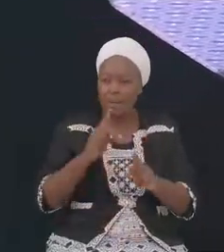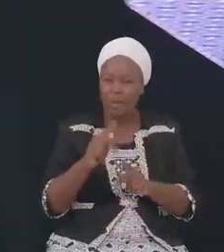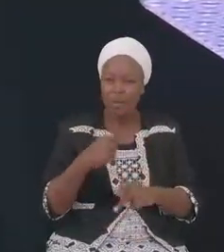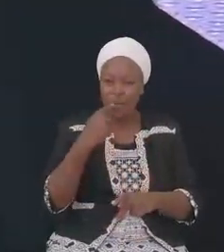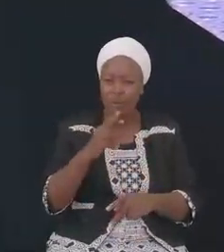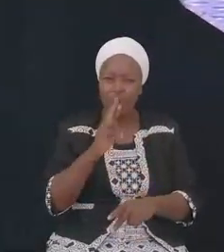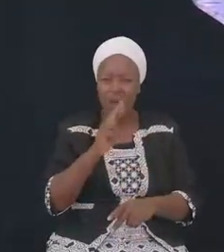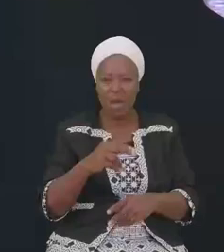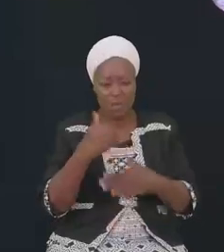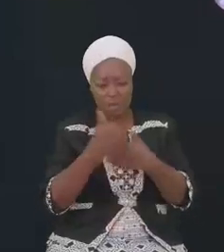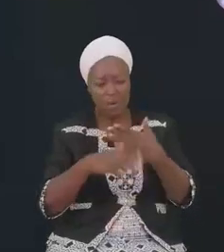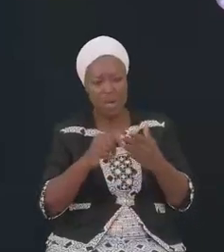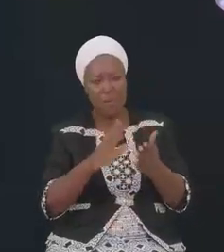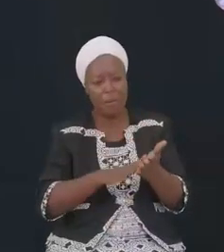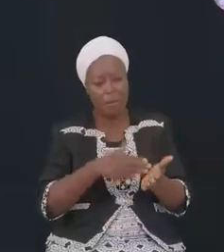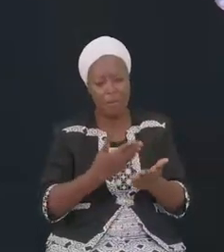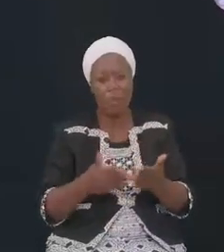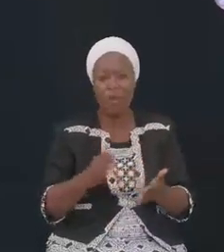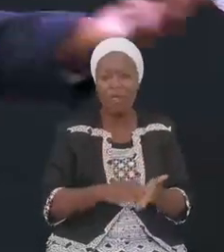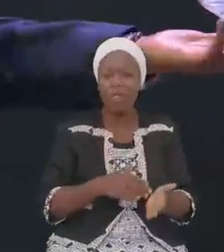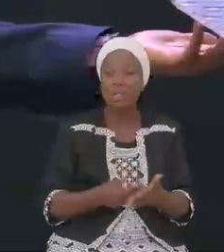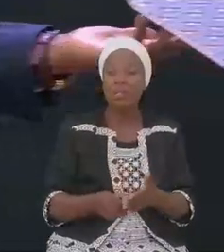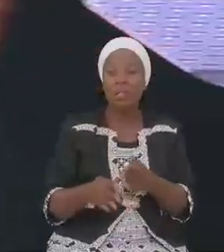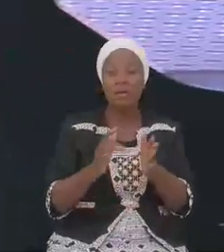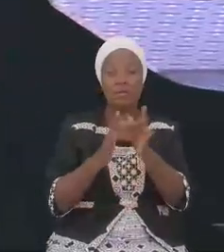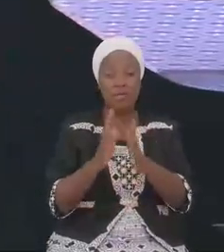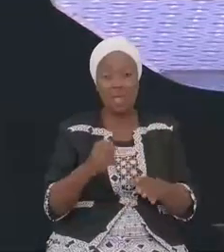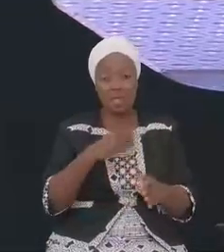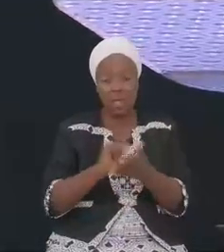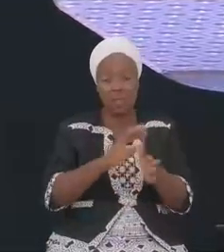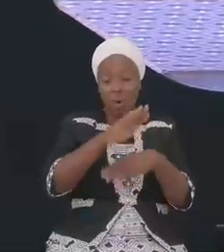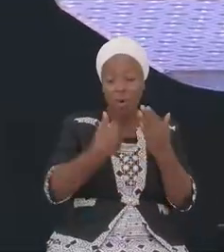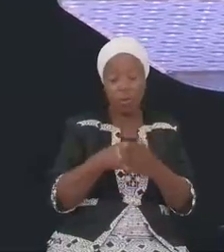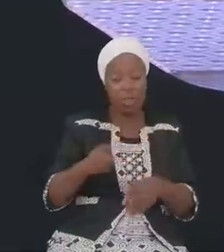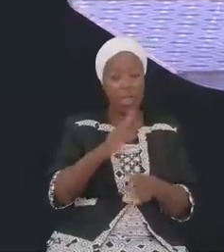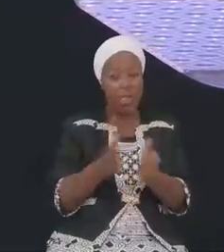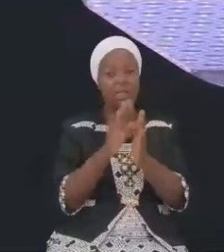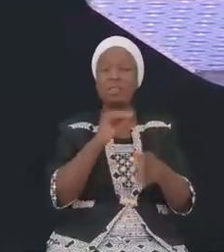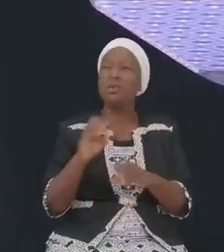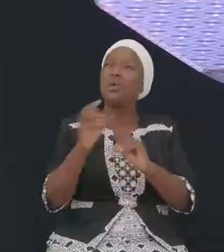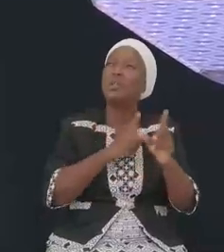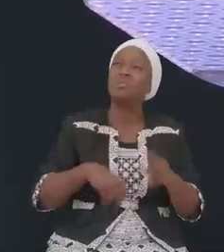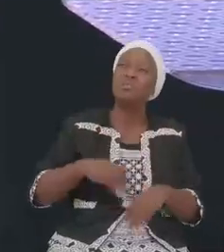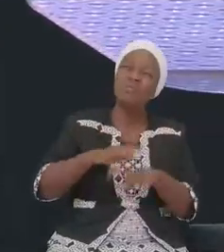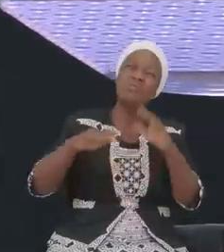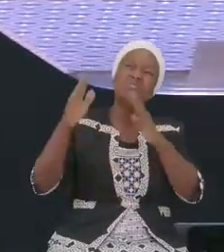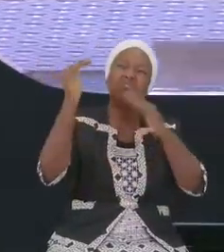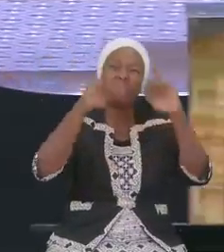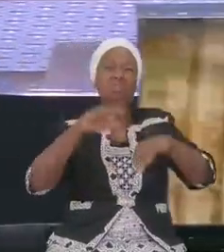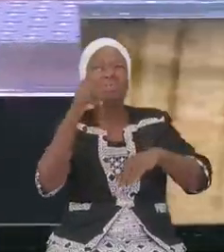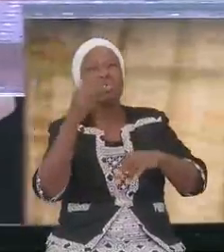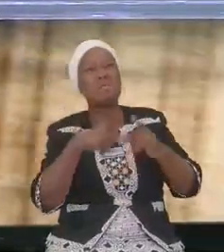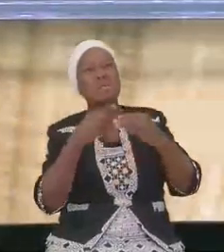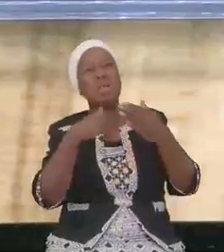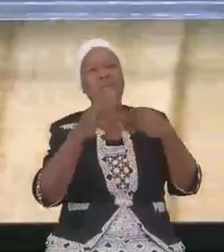Ceux qui sont des chrétiens de pain et de beurre, des chrétiens faibles, disent que Dieu, moi, je ne pense pas